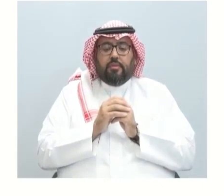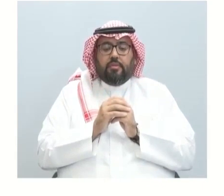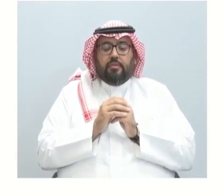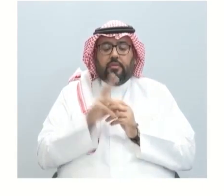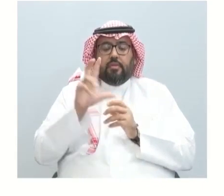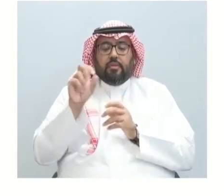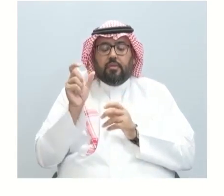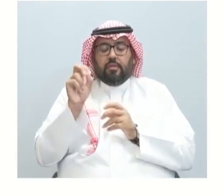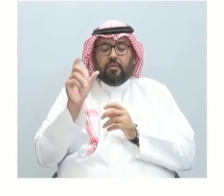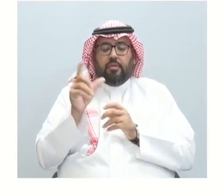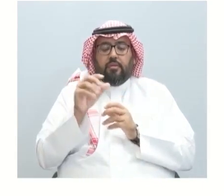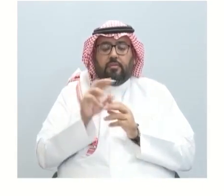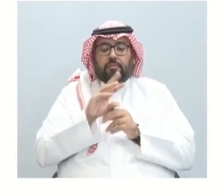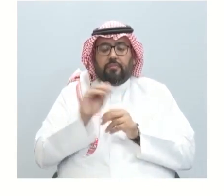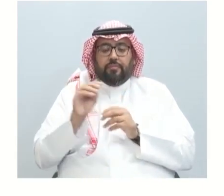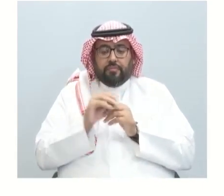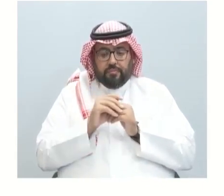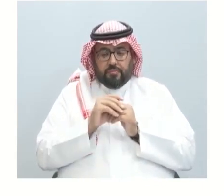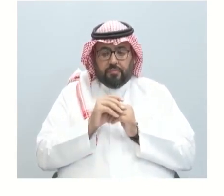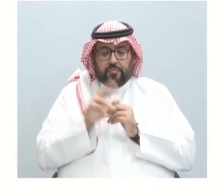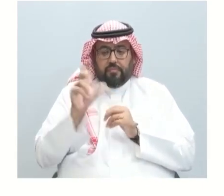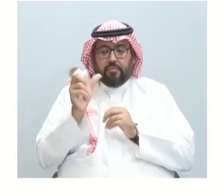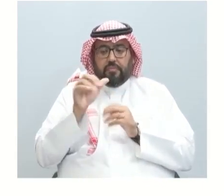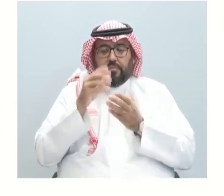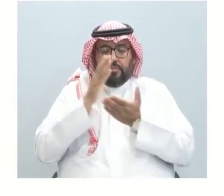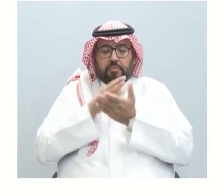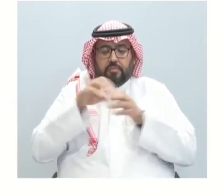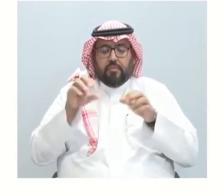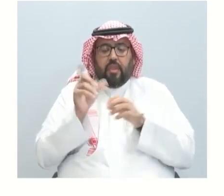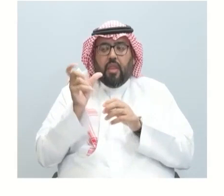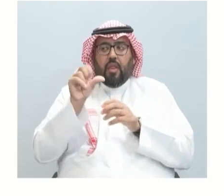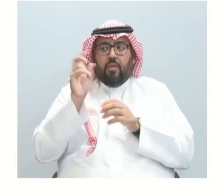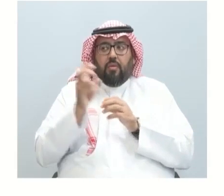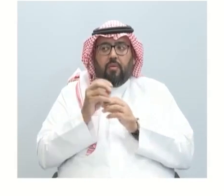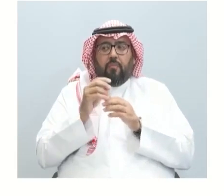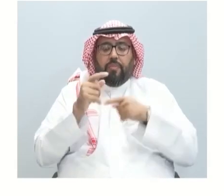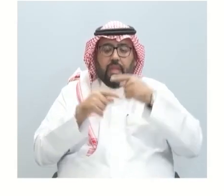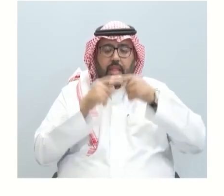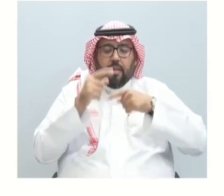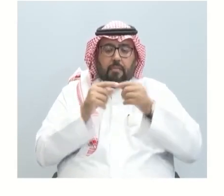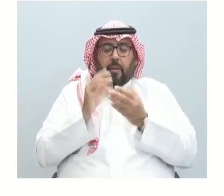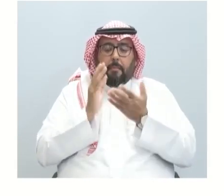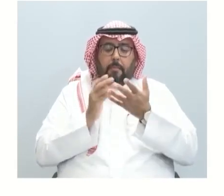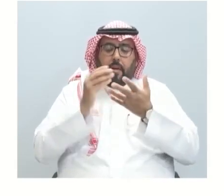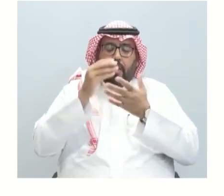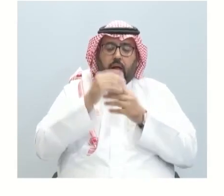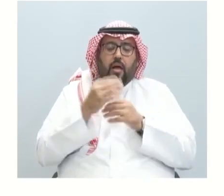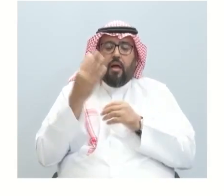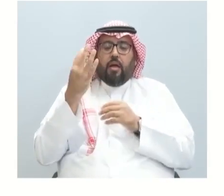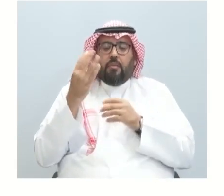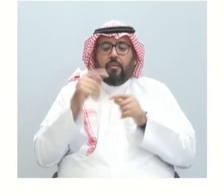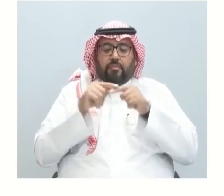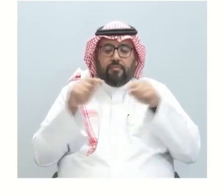الانقسام المتساوي يحدث انقسام للنواه مادتها النوويه سوف نتتبع هذه المراحل عبر اربعه